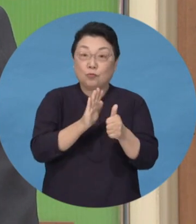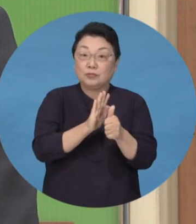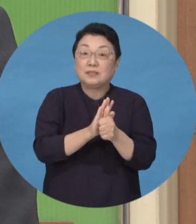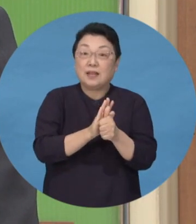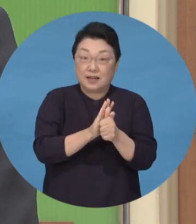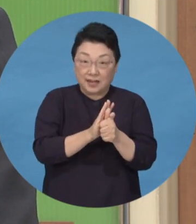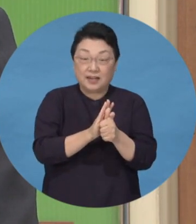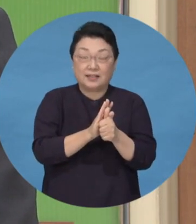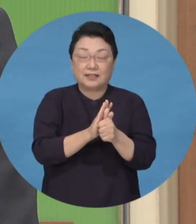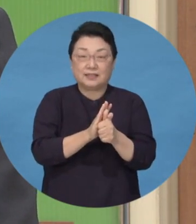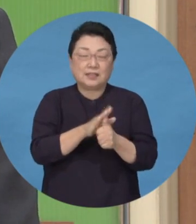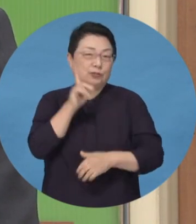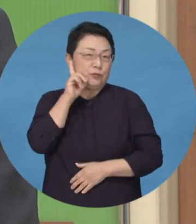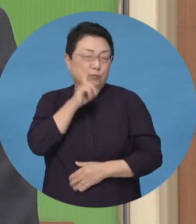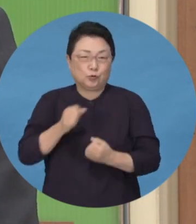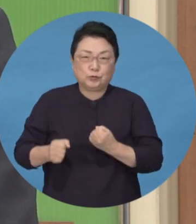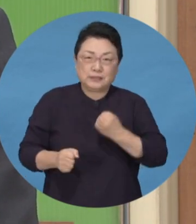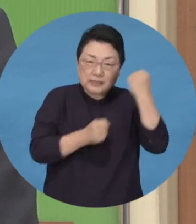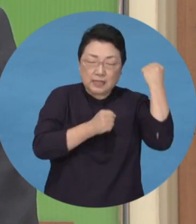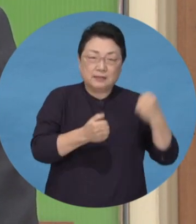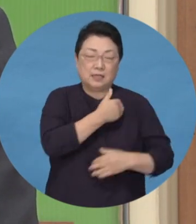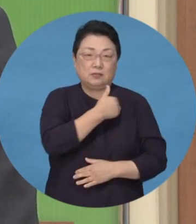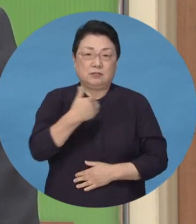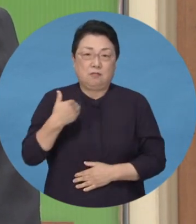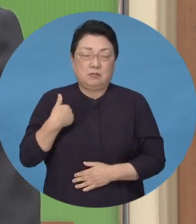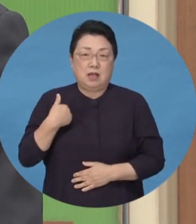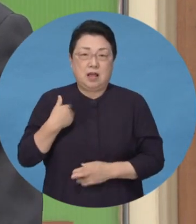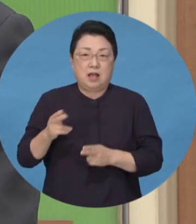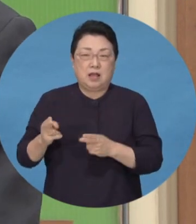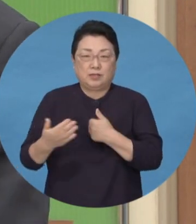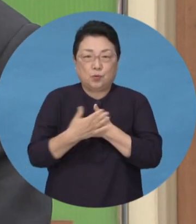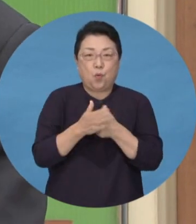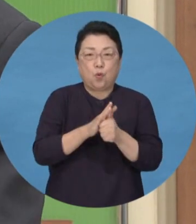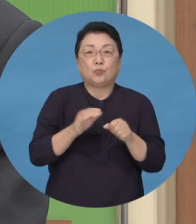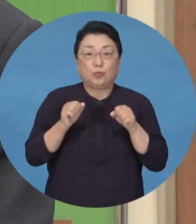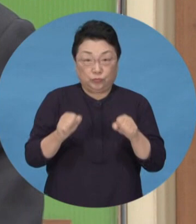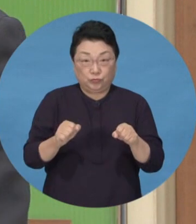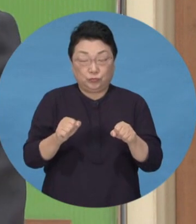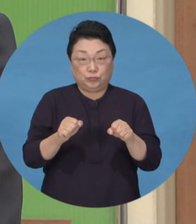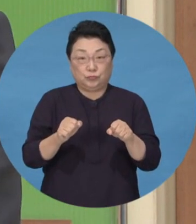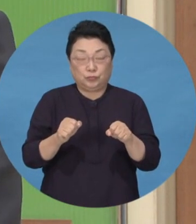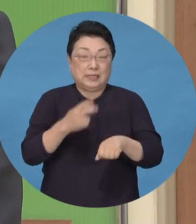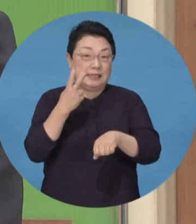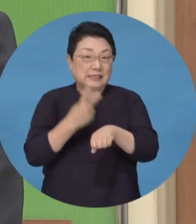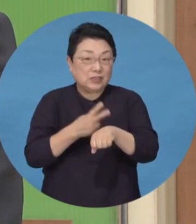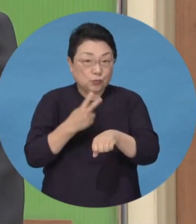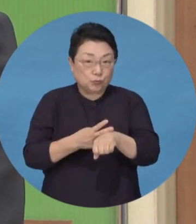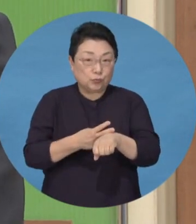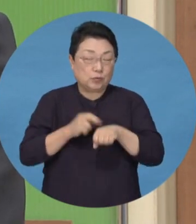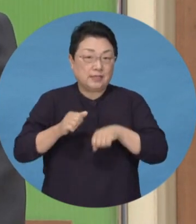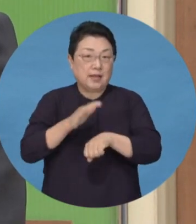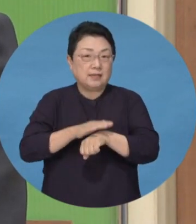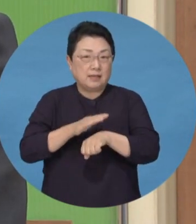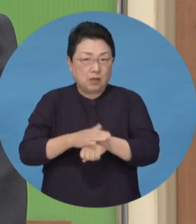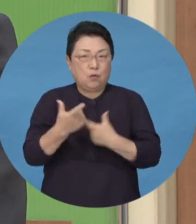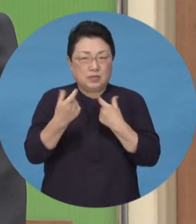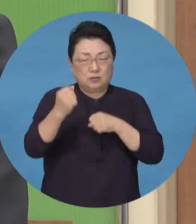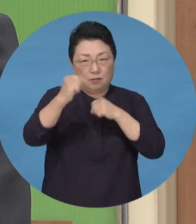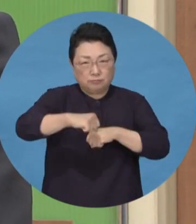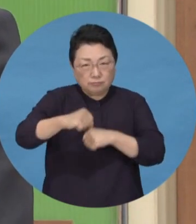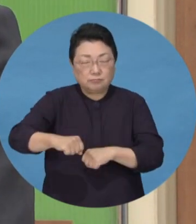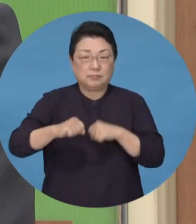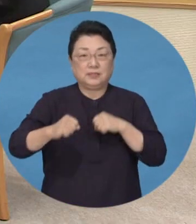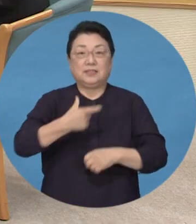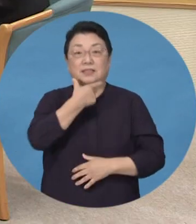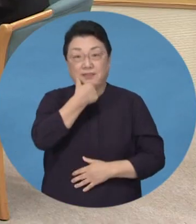てへ速やかな避難このためのそのノウハウですよねこれを確立していきたいとおもい